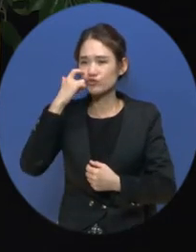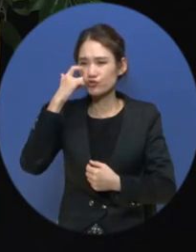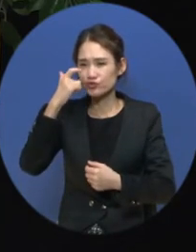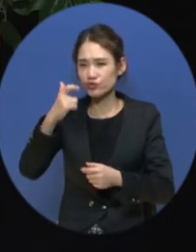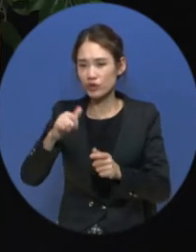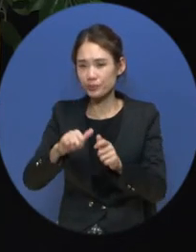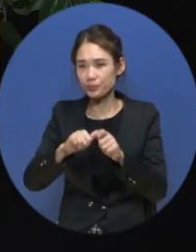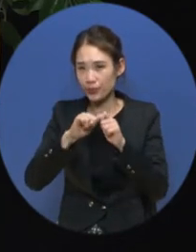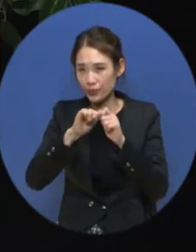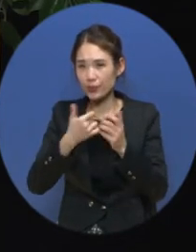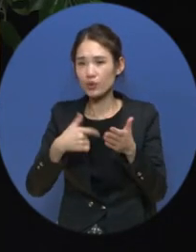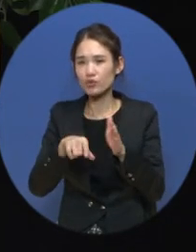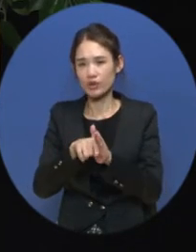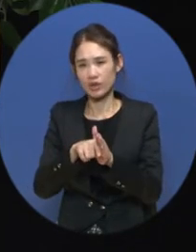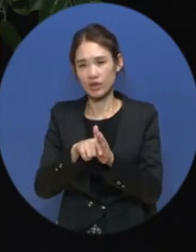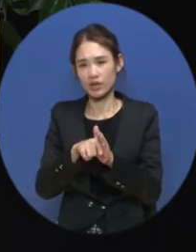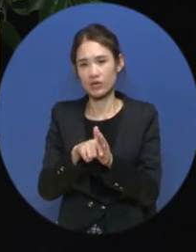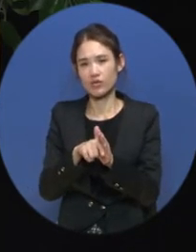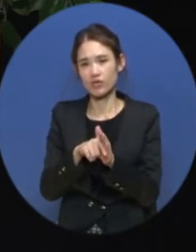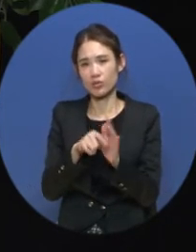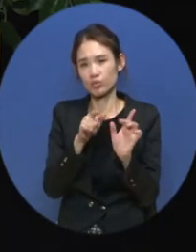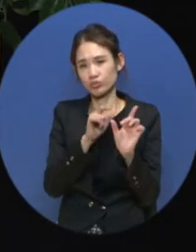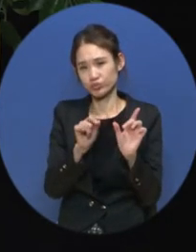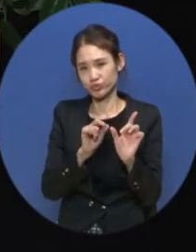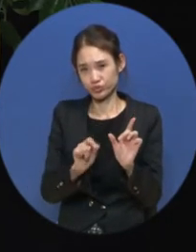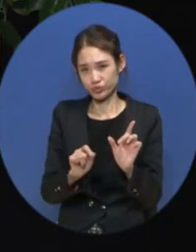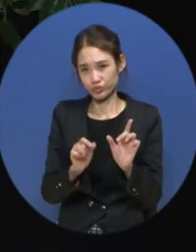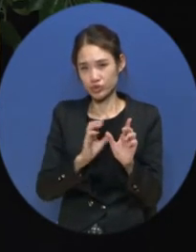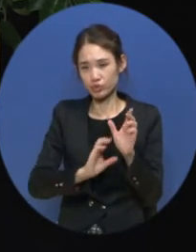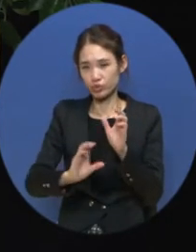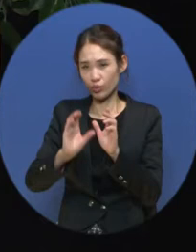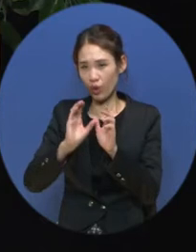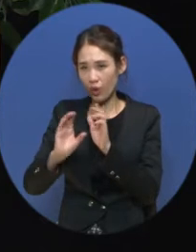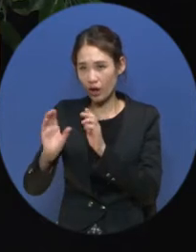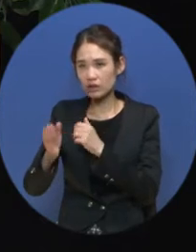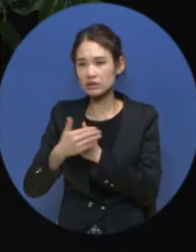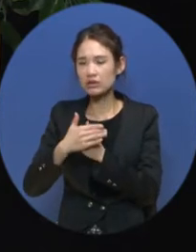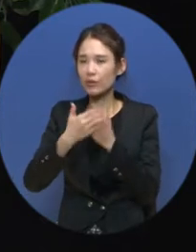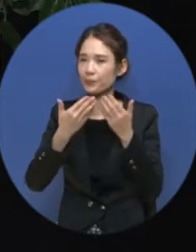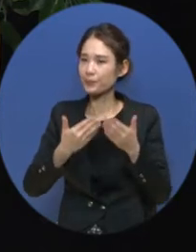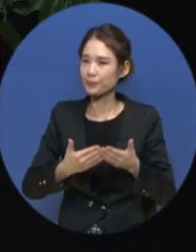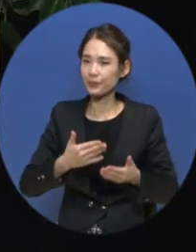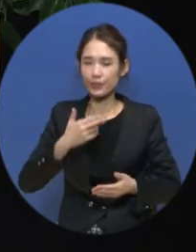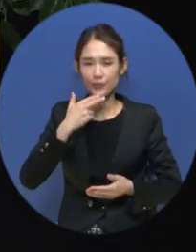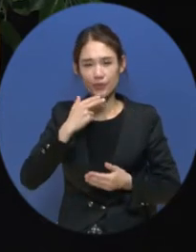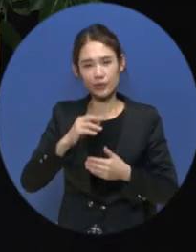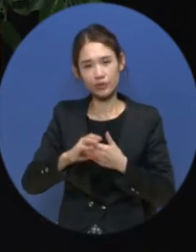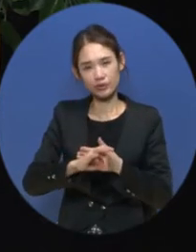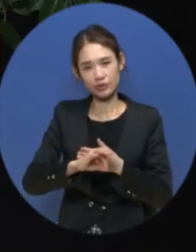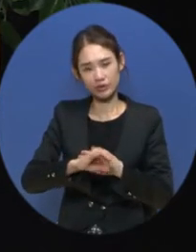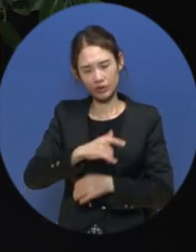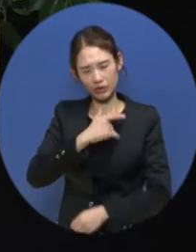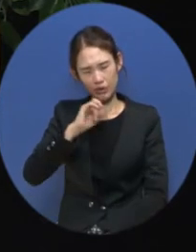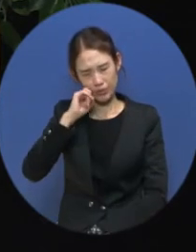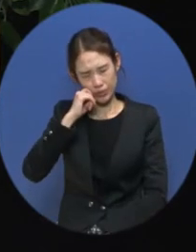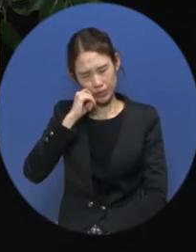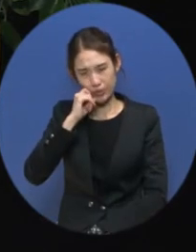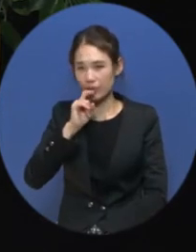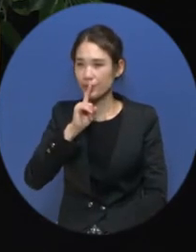유지하게 하려면 그런 부분에 어떤 보완적인 지원이 있지 않으면 굉장히